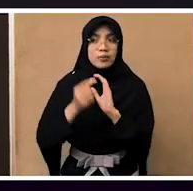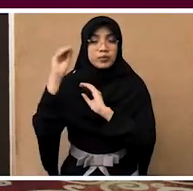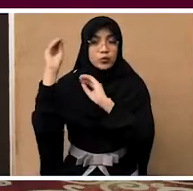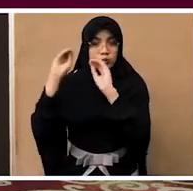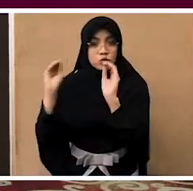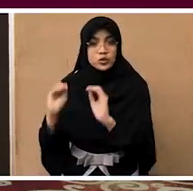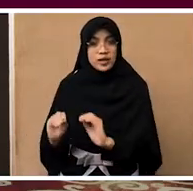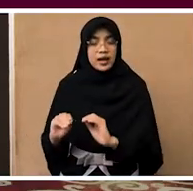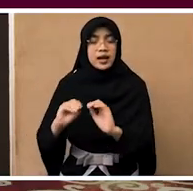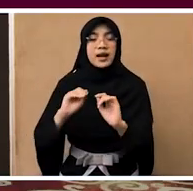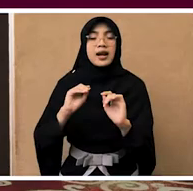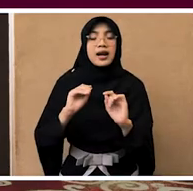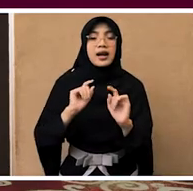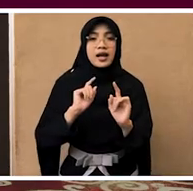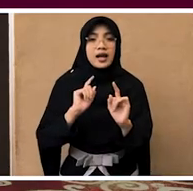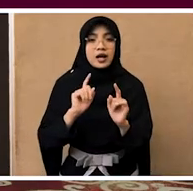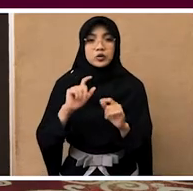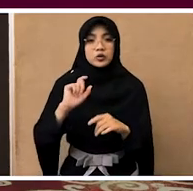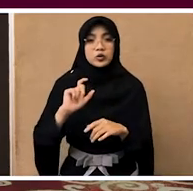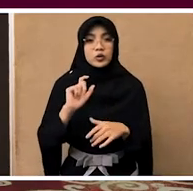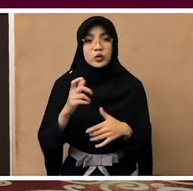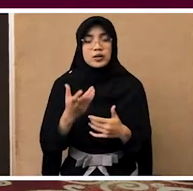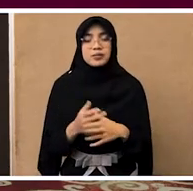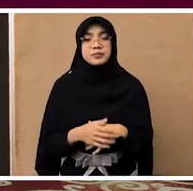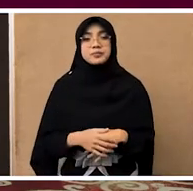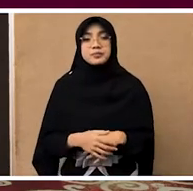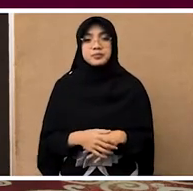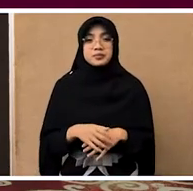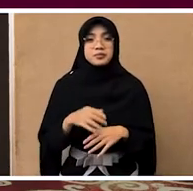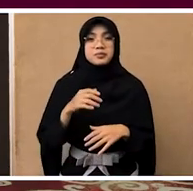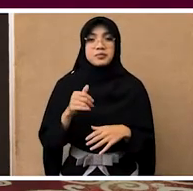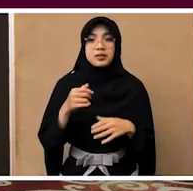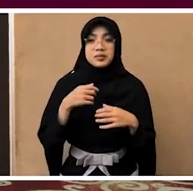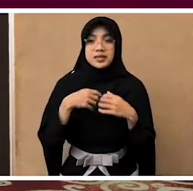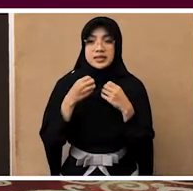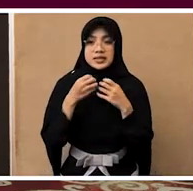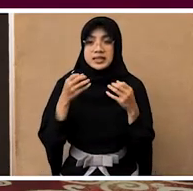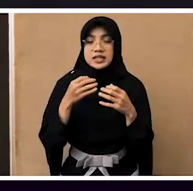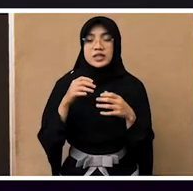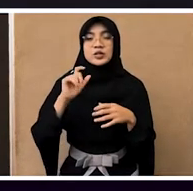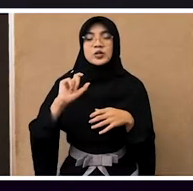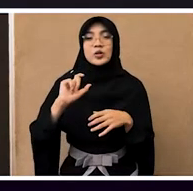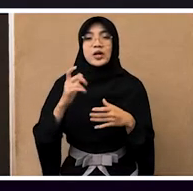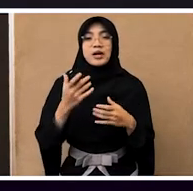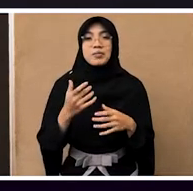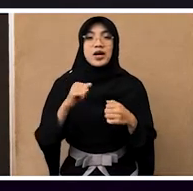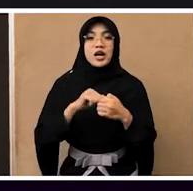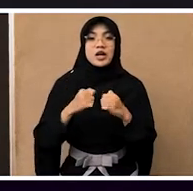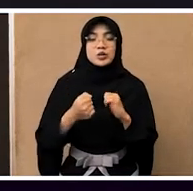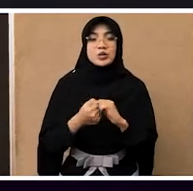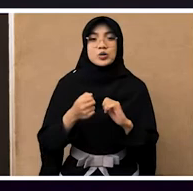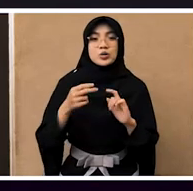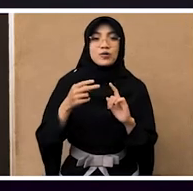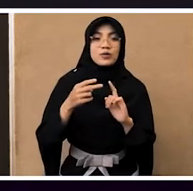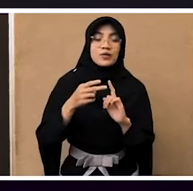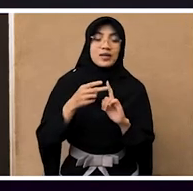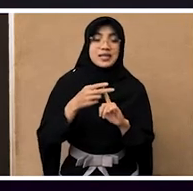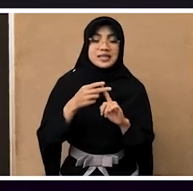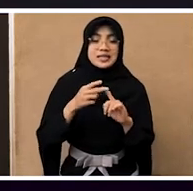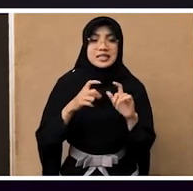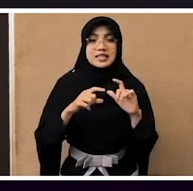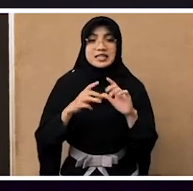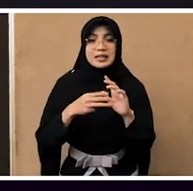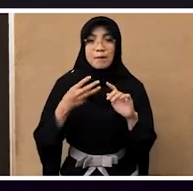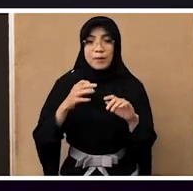Jadi kalau ya ini contohnya begini Pak ini biar lagi seksi kasus itu kan dakwah